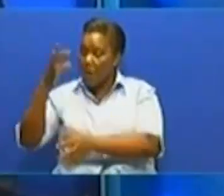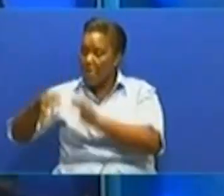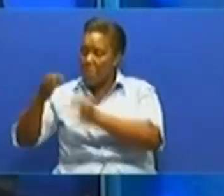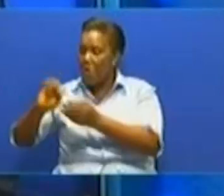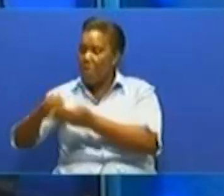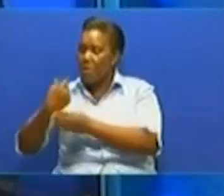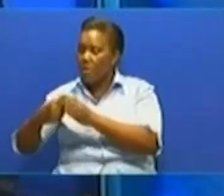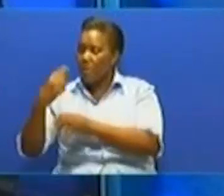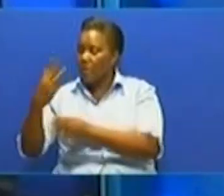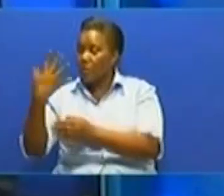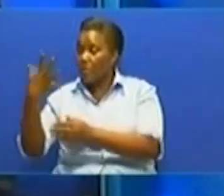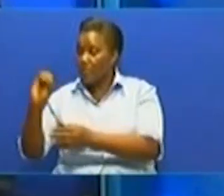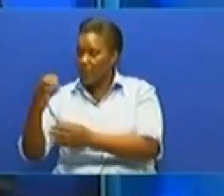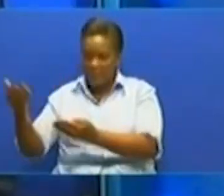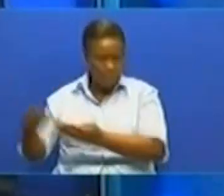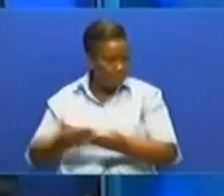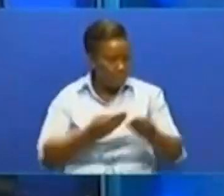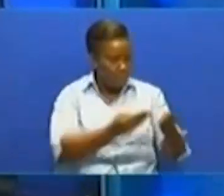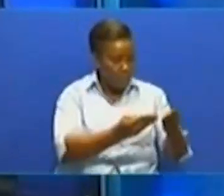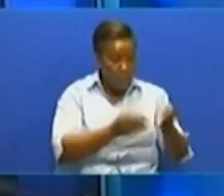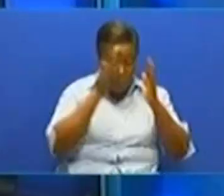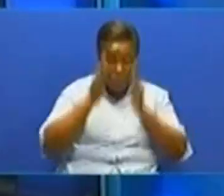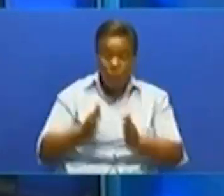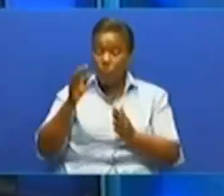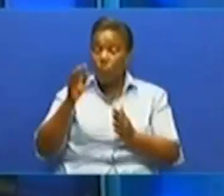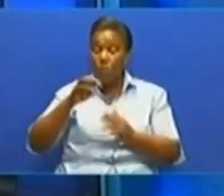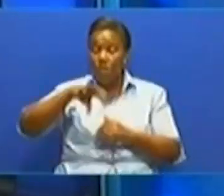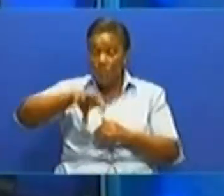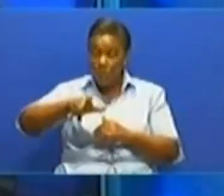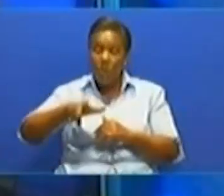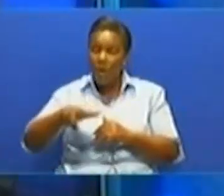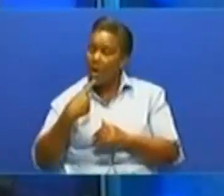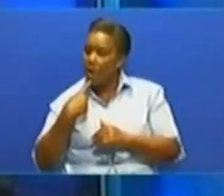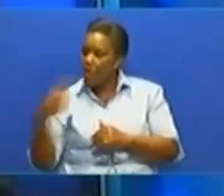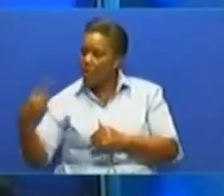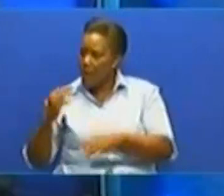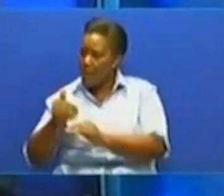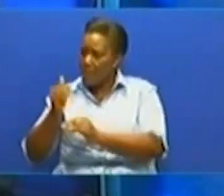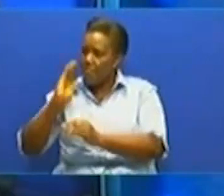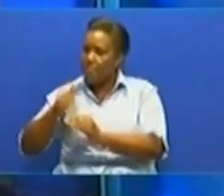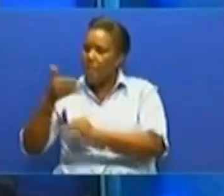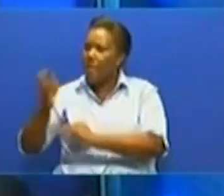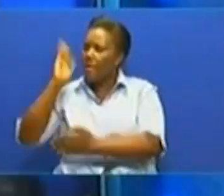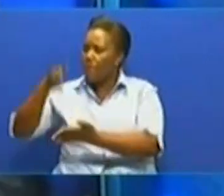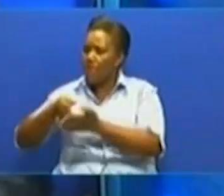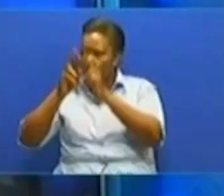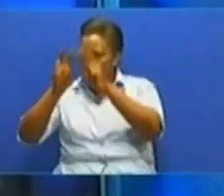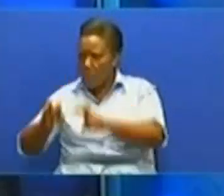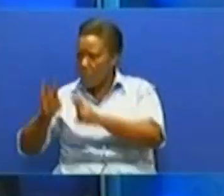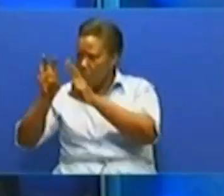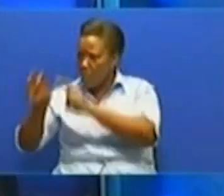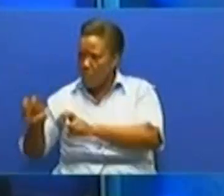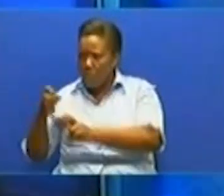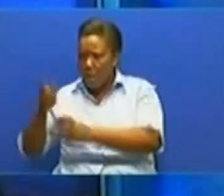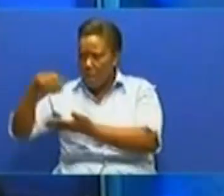hayo. Mkuu wa mkoa wa Morogoro Loata Ole Sanare ametoa agizo hilo baada ya kukagua kituo hicho ambacho ujenzi wake umekamilika